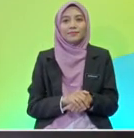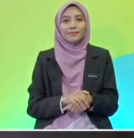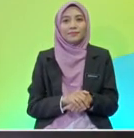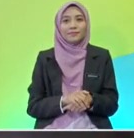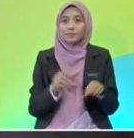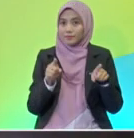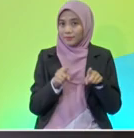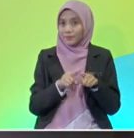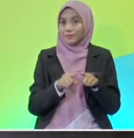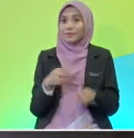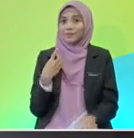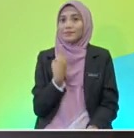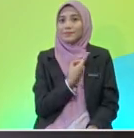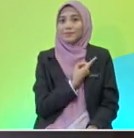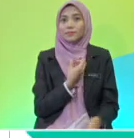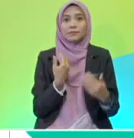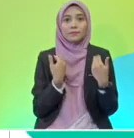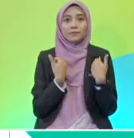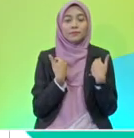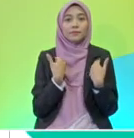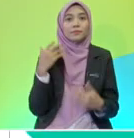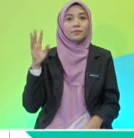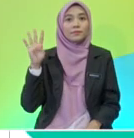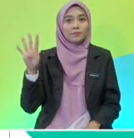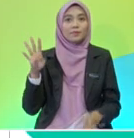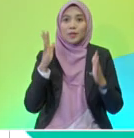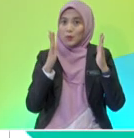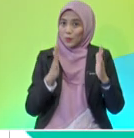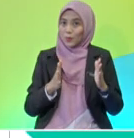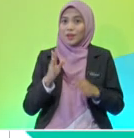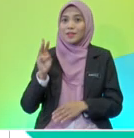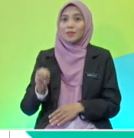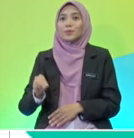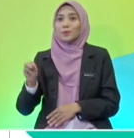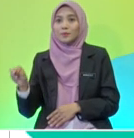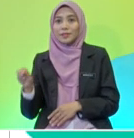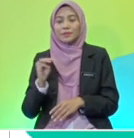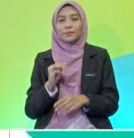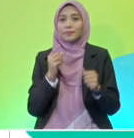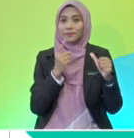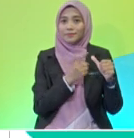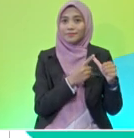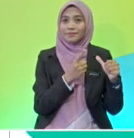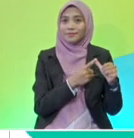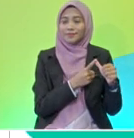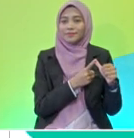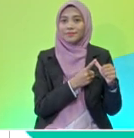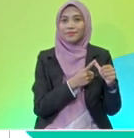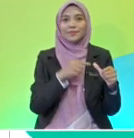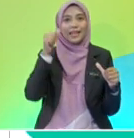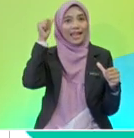bersama-sama kita tidak ada empat orang anak murid goyang comel-comel nih oke yang pertama an-nur